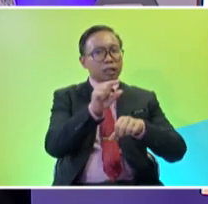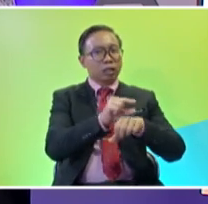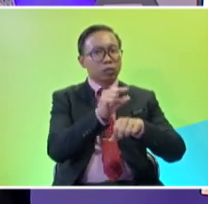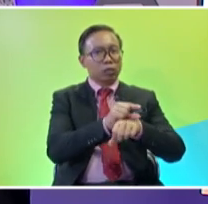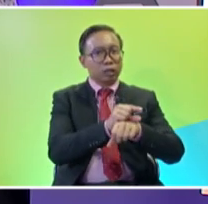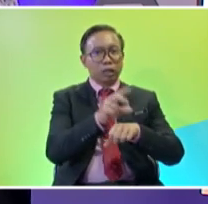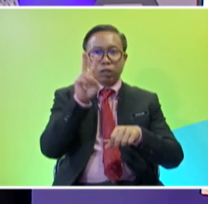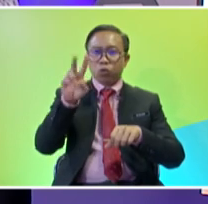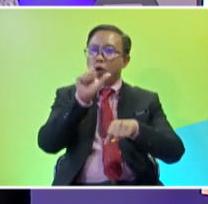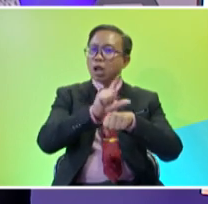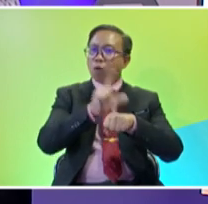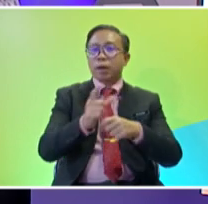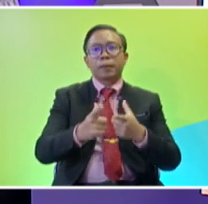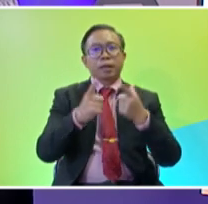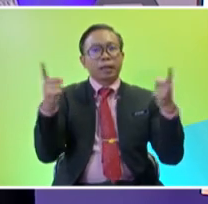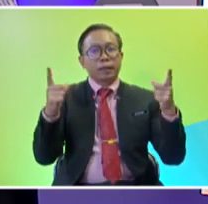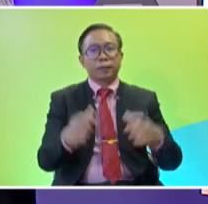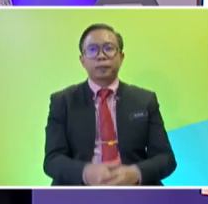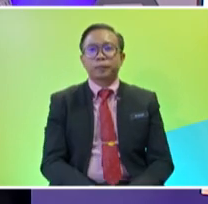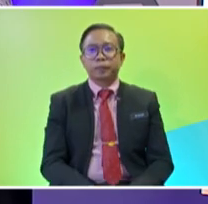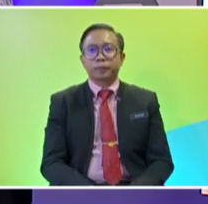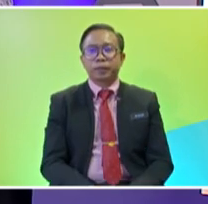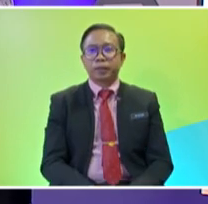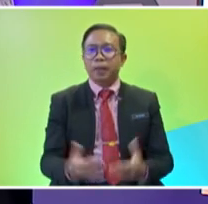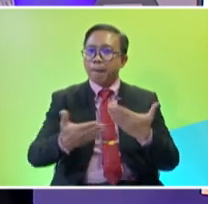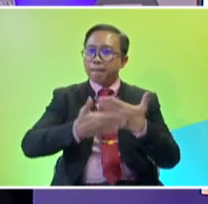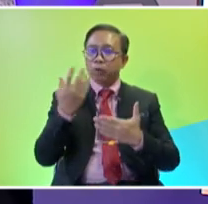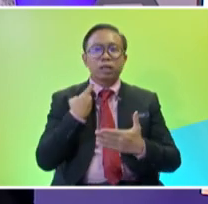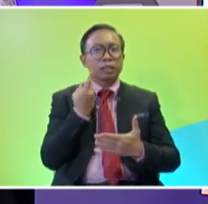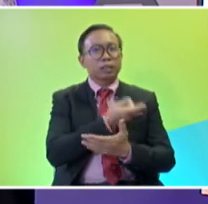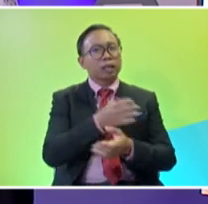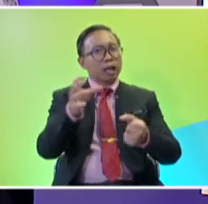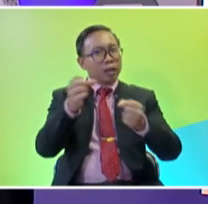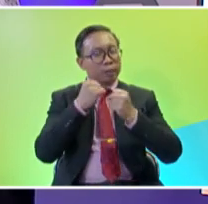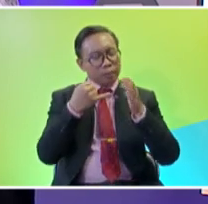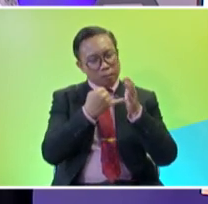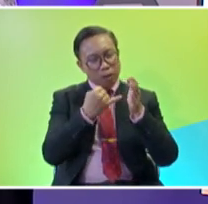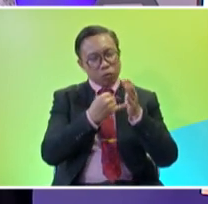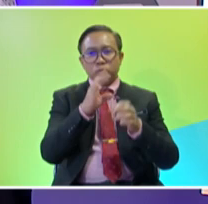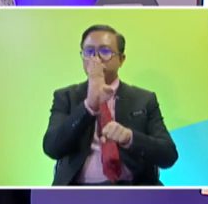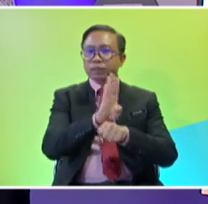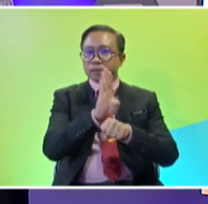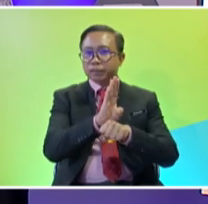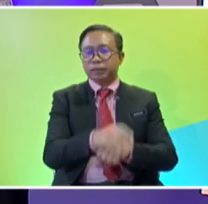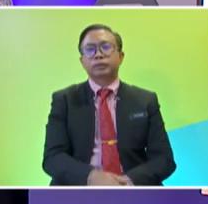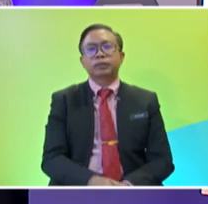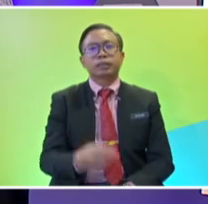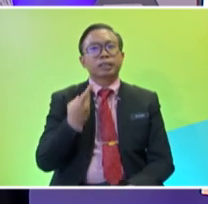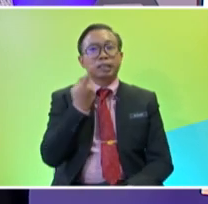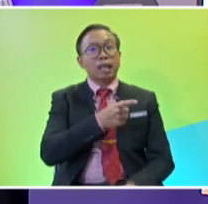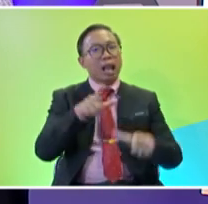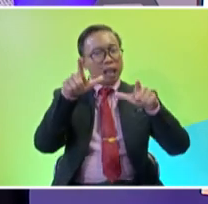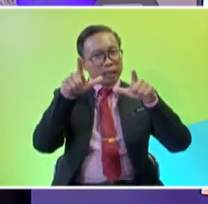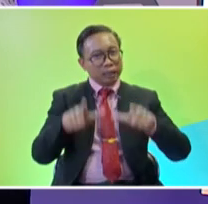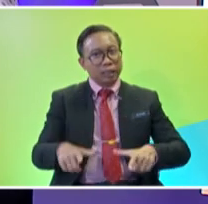dua logam yang berlainan yang mudah kita boleh ambil paku besi sebab paku besi kita terletak